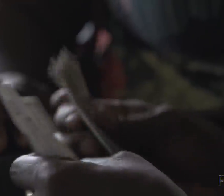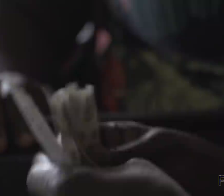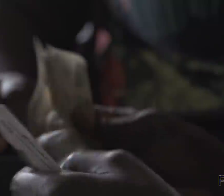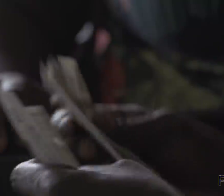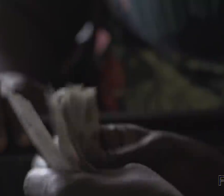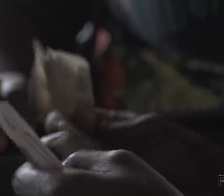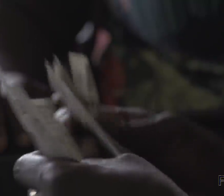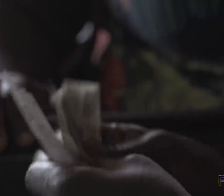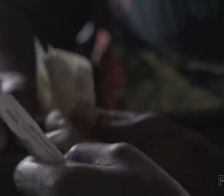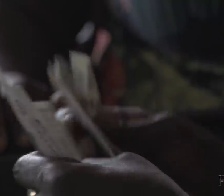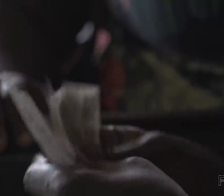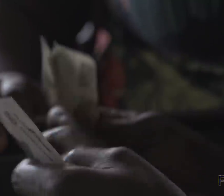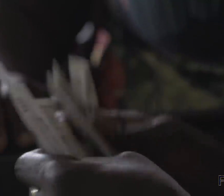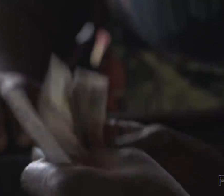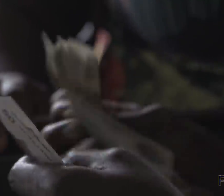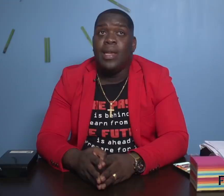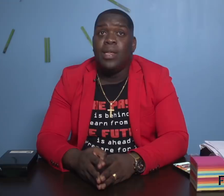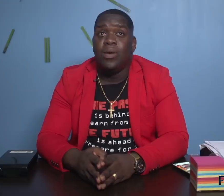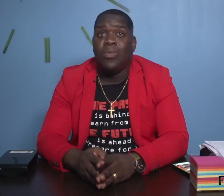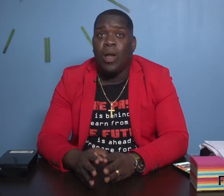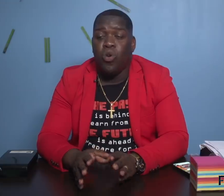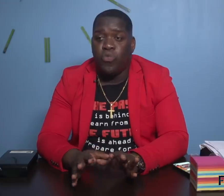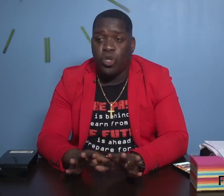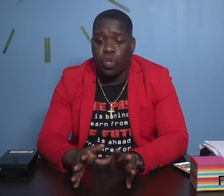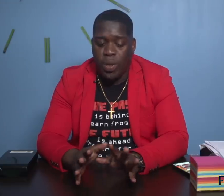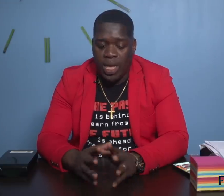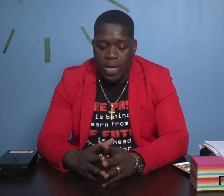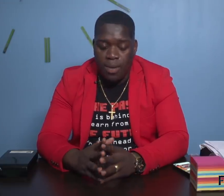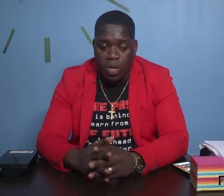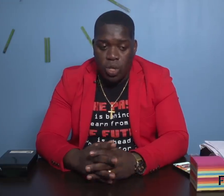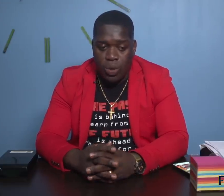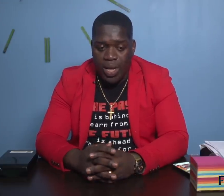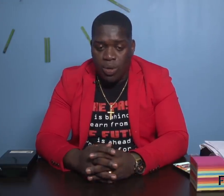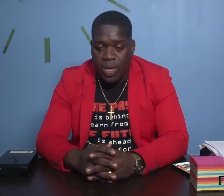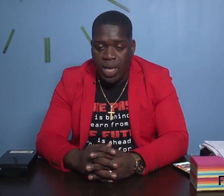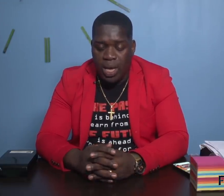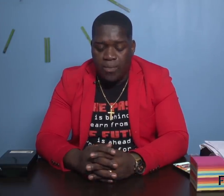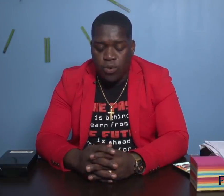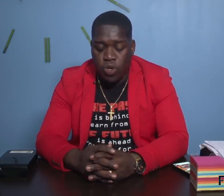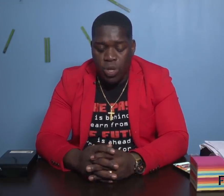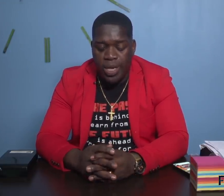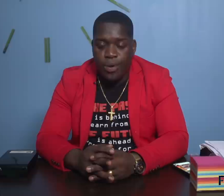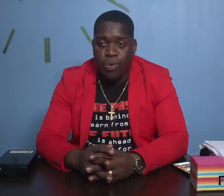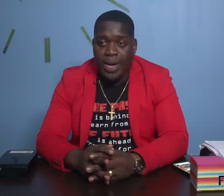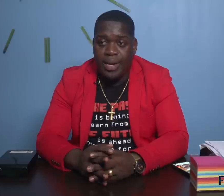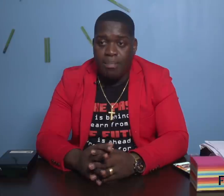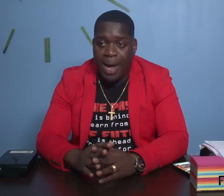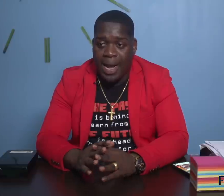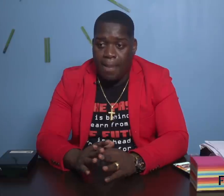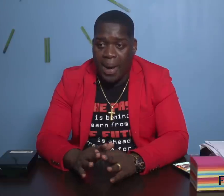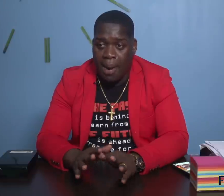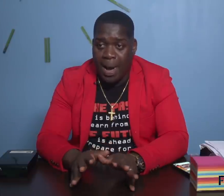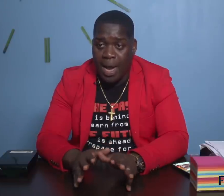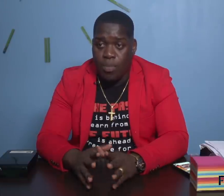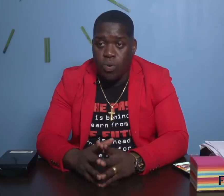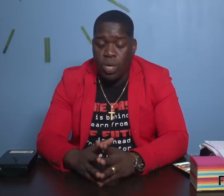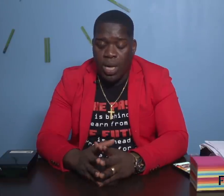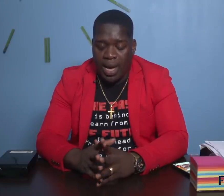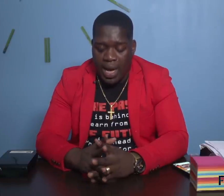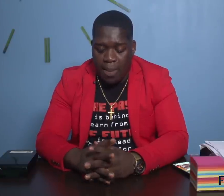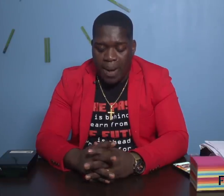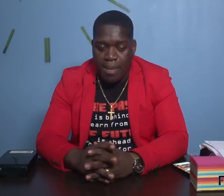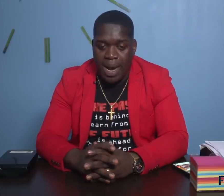die u zet uit. If alles aan boom in wanloof voor Tuiki. Tweede week voor juli, hoe en ik ben naar